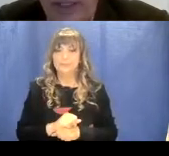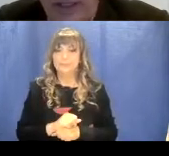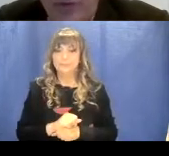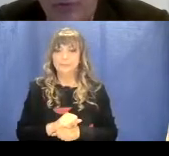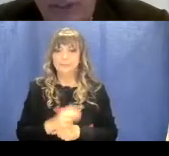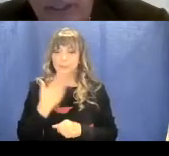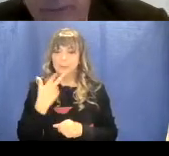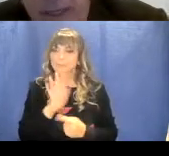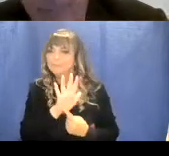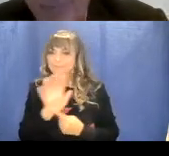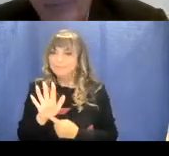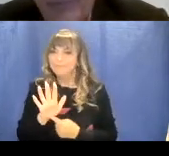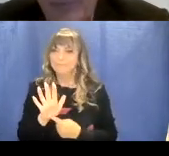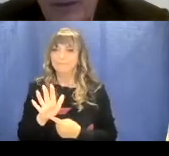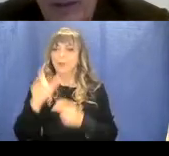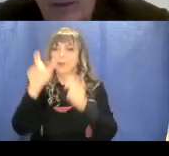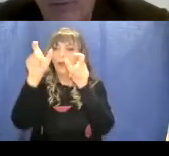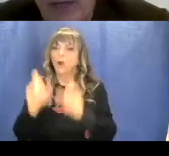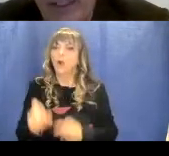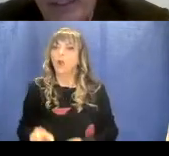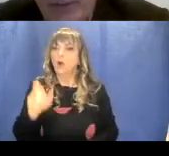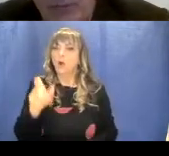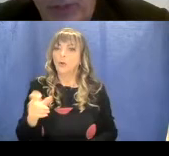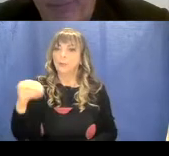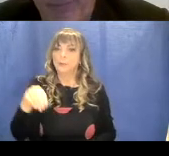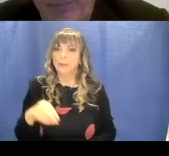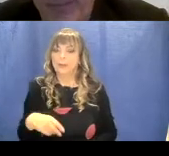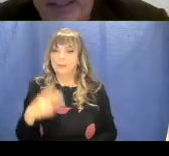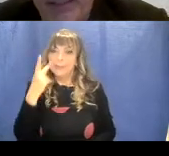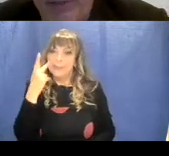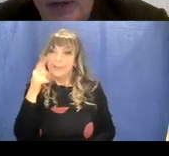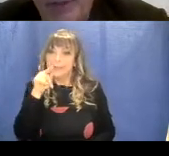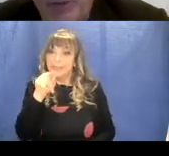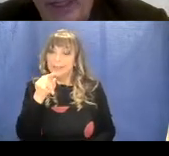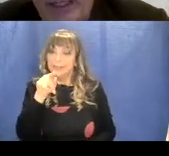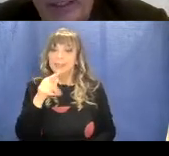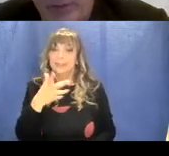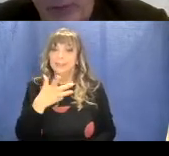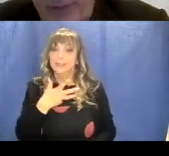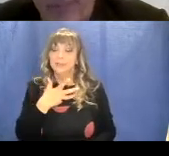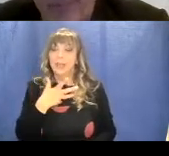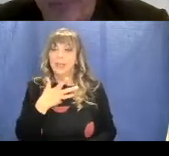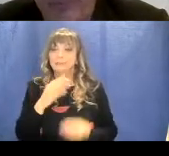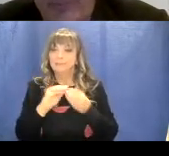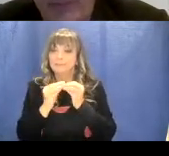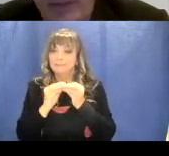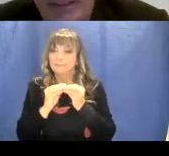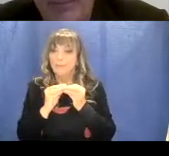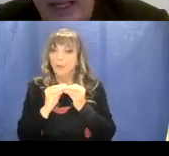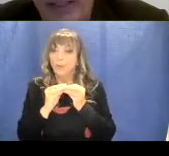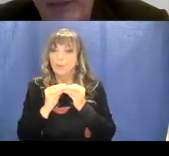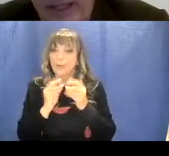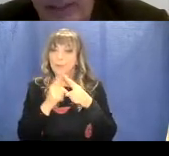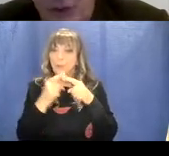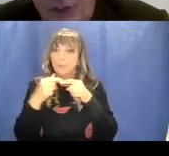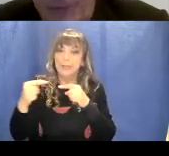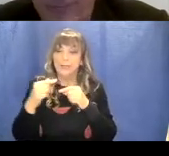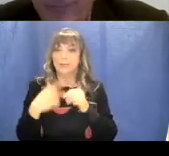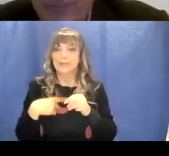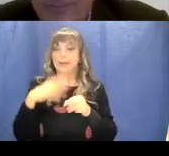colonna aggiuntiva o attenzione si fa questa operazione si prende i